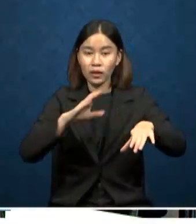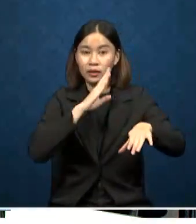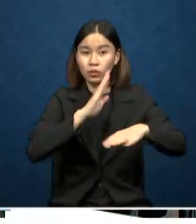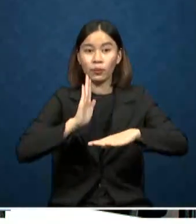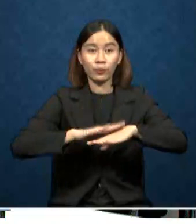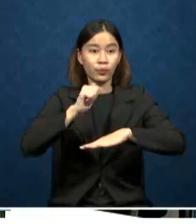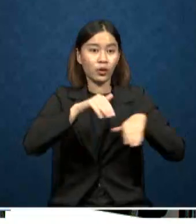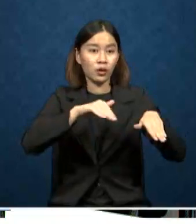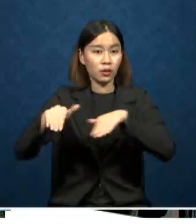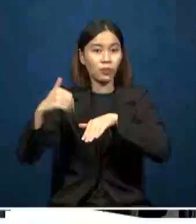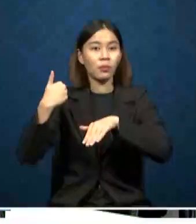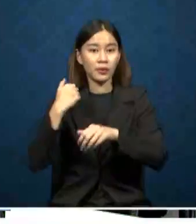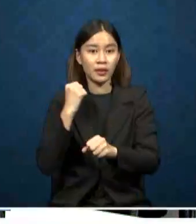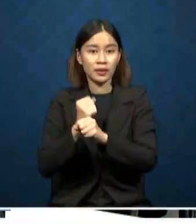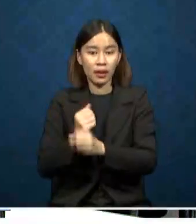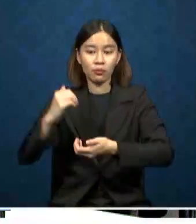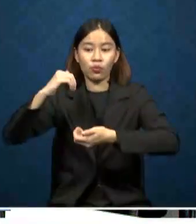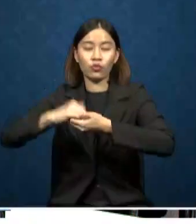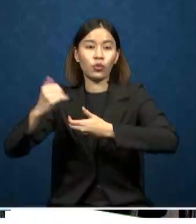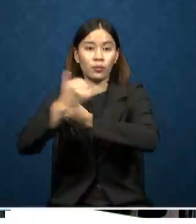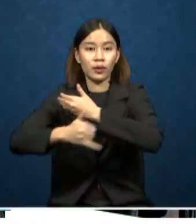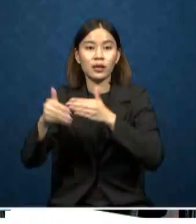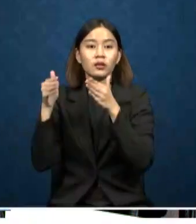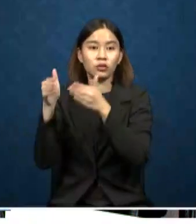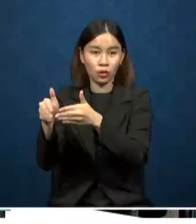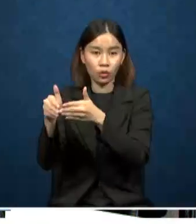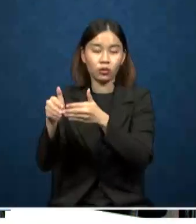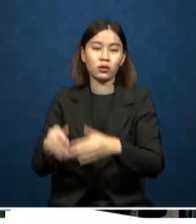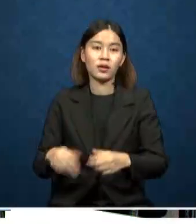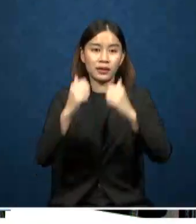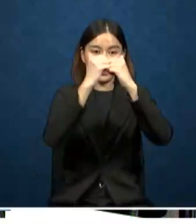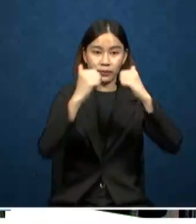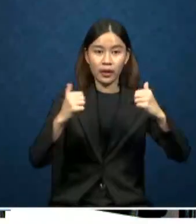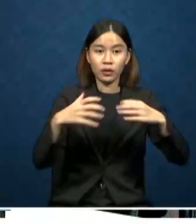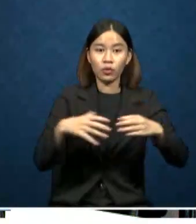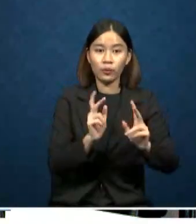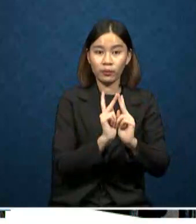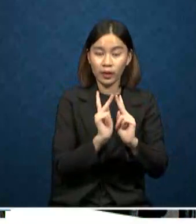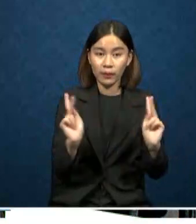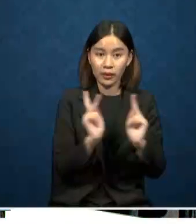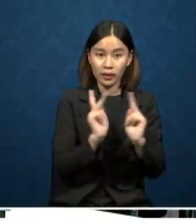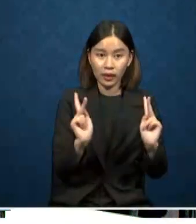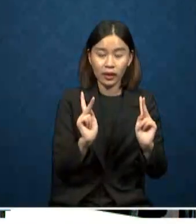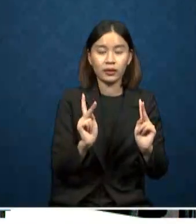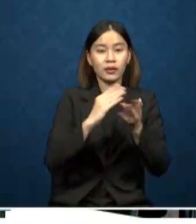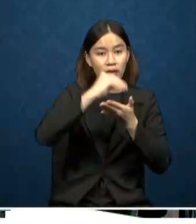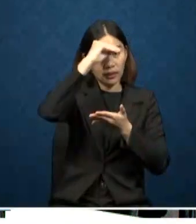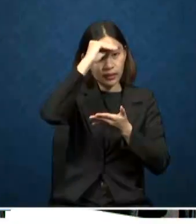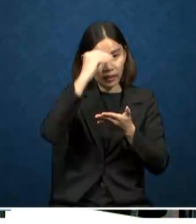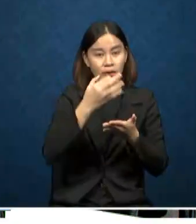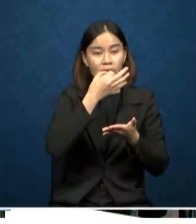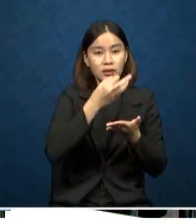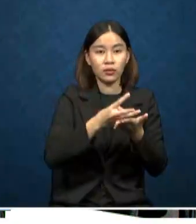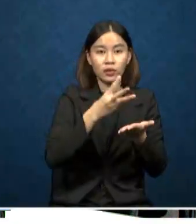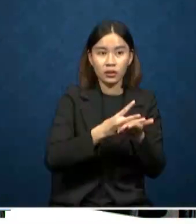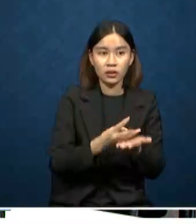ก็จะไปทำกับต่างประเทศเองโดยตรงซึ่งสำนักงานคณะกรรมการการอาชีวศึกษาเนี่ย